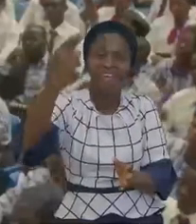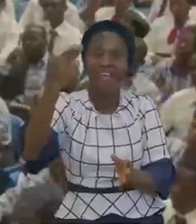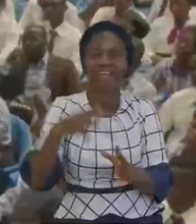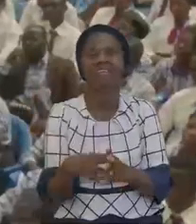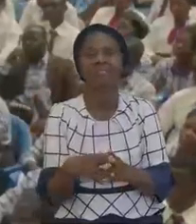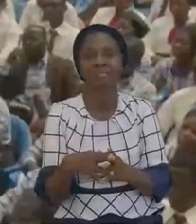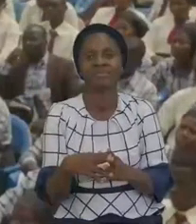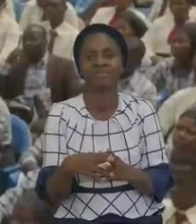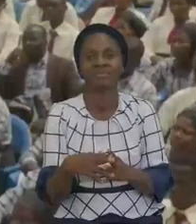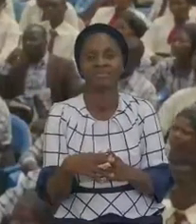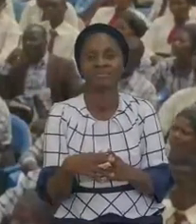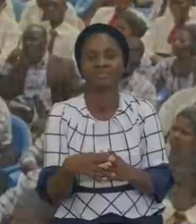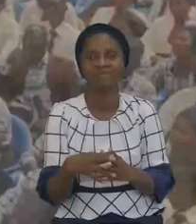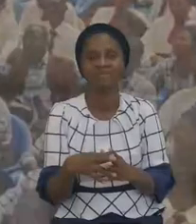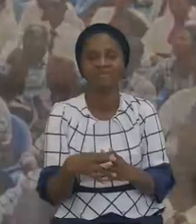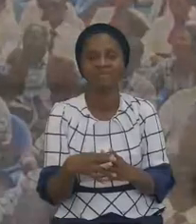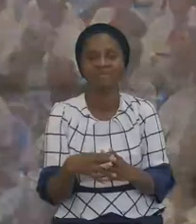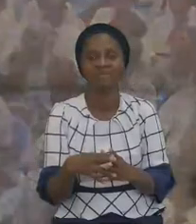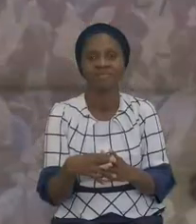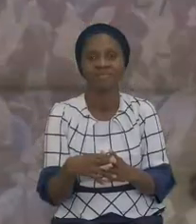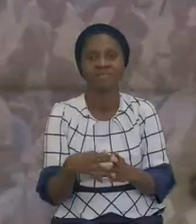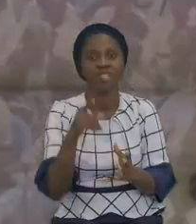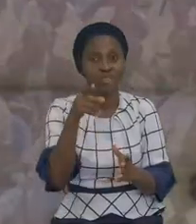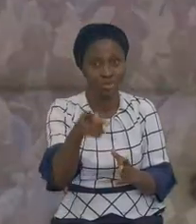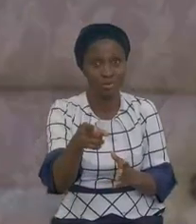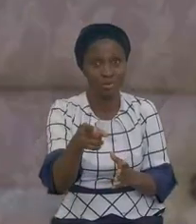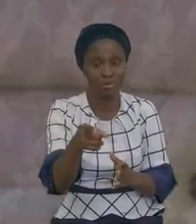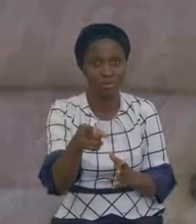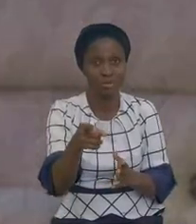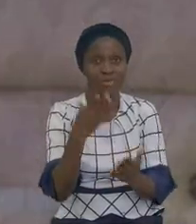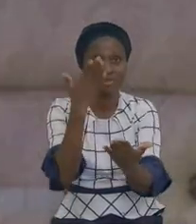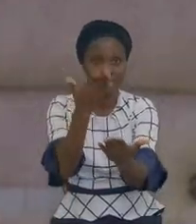Tu y arriveras au nom de Jésus.